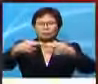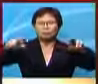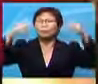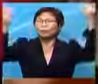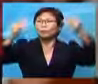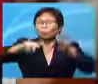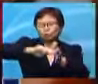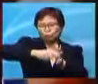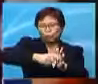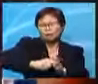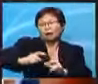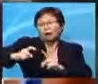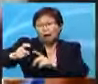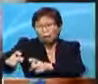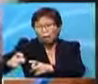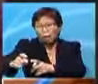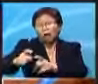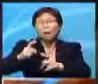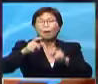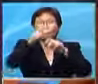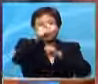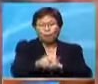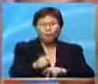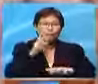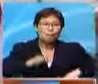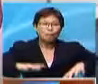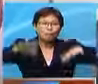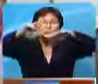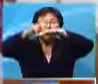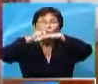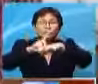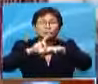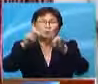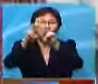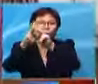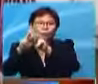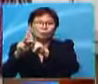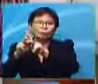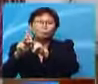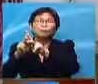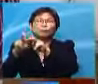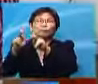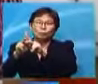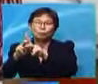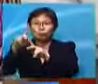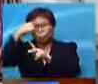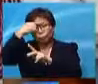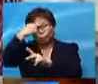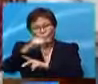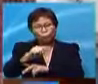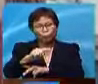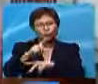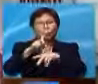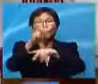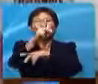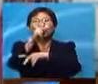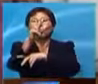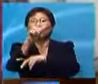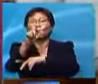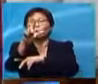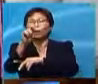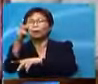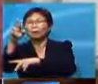Majlis penyerahan kunci rumah kekal mangsa banjir di tapak maju ternak Kampung SN batu Jong di Kuala k